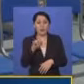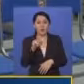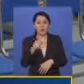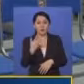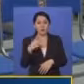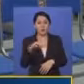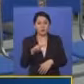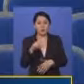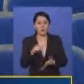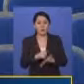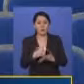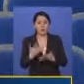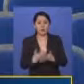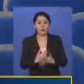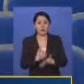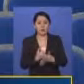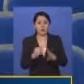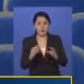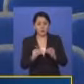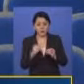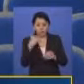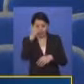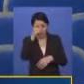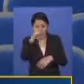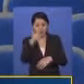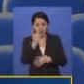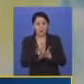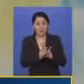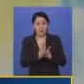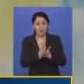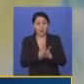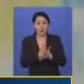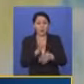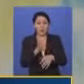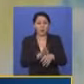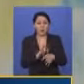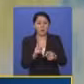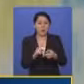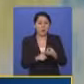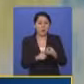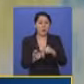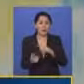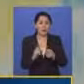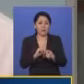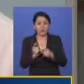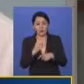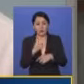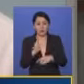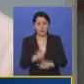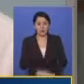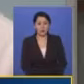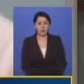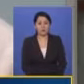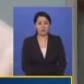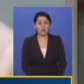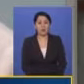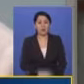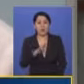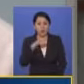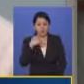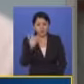теңгенің сертификатына ие болды. 10 жылдық еңбек өтілі бар мергер коронавируспен күрестің оңай еместігін айтты. Бірінші толқында